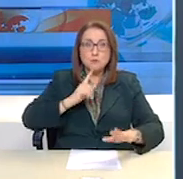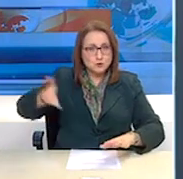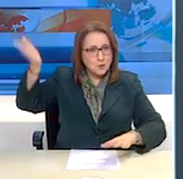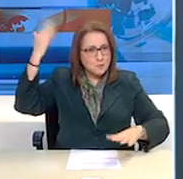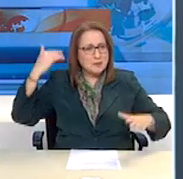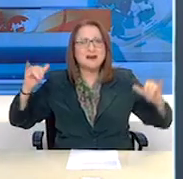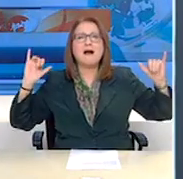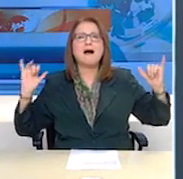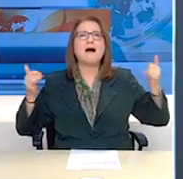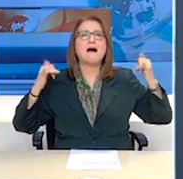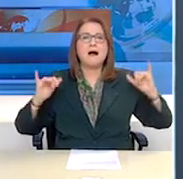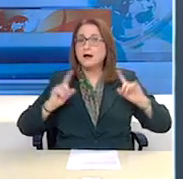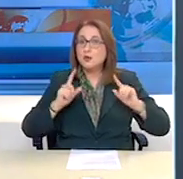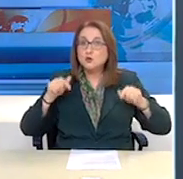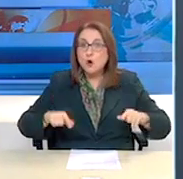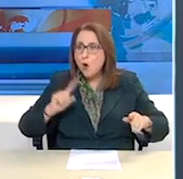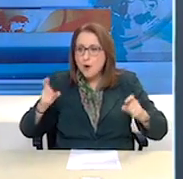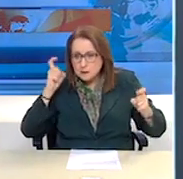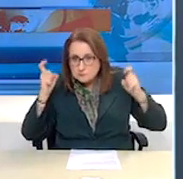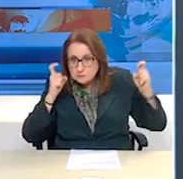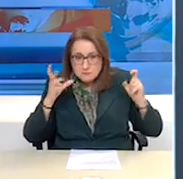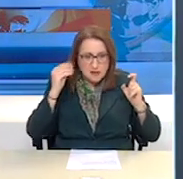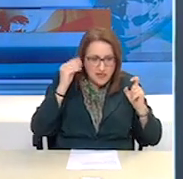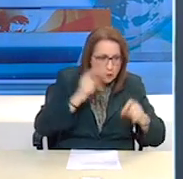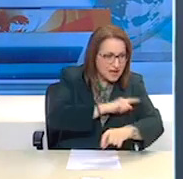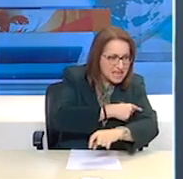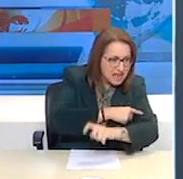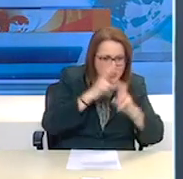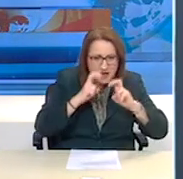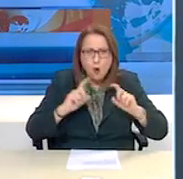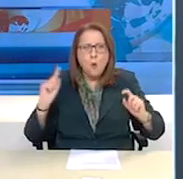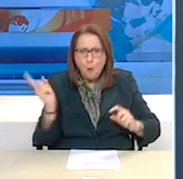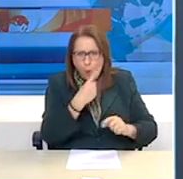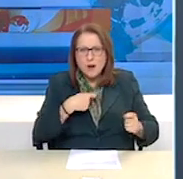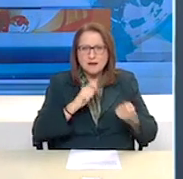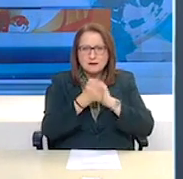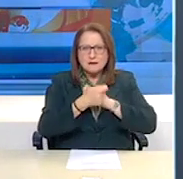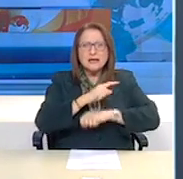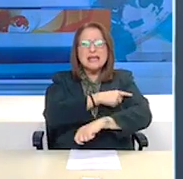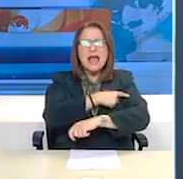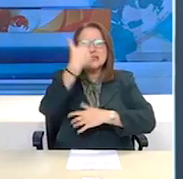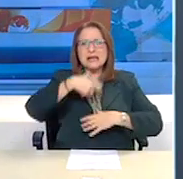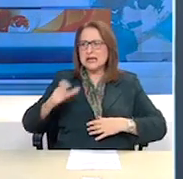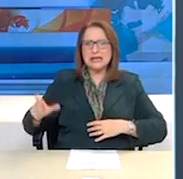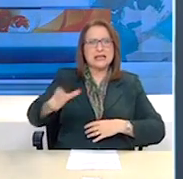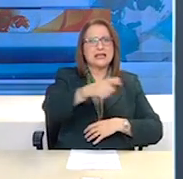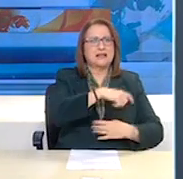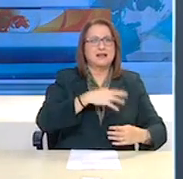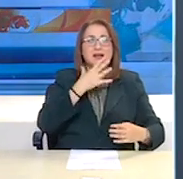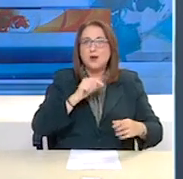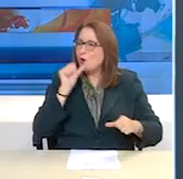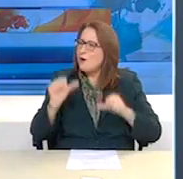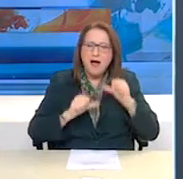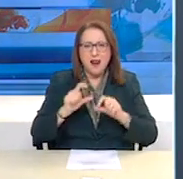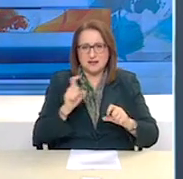σκεφτόμαστε σοβαρά και επιστημονικά θέματα. Ναι, έχει δίκιο η συνάδελφος. Όντως, στρατηγικές οι οποίες θα αφορούν ένα ενδεχόμενο δεύτερο